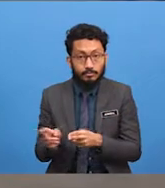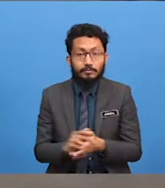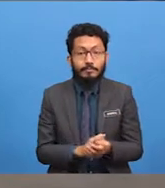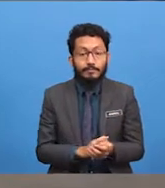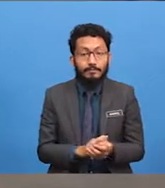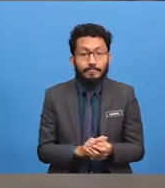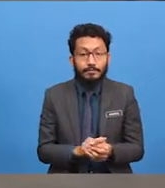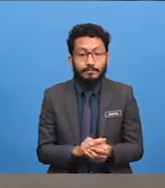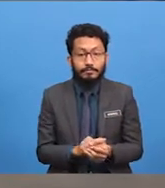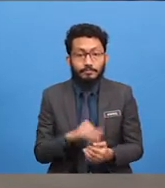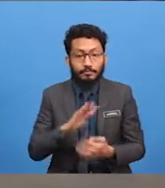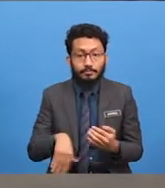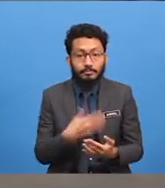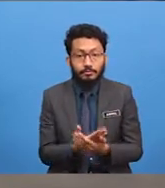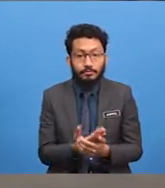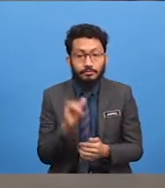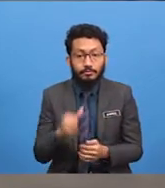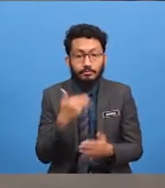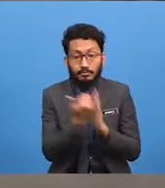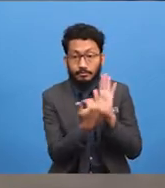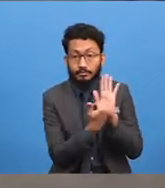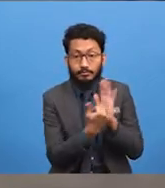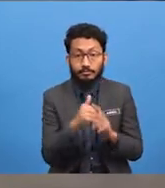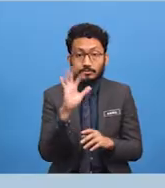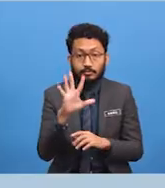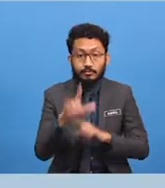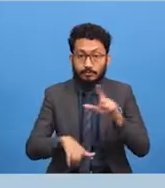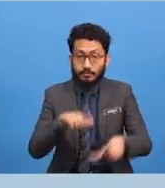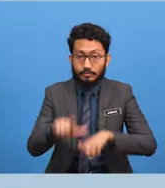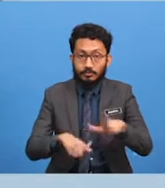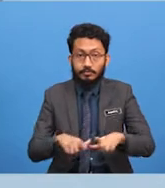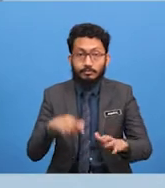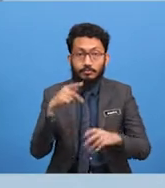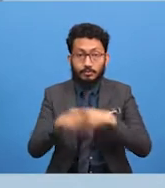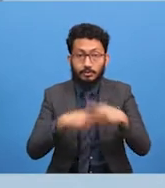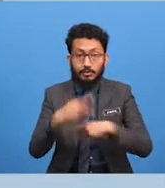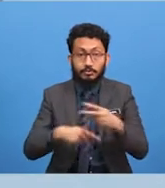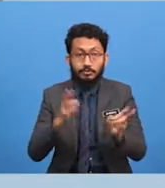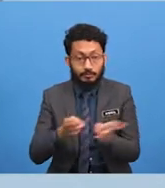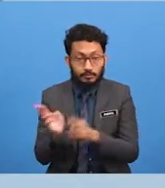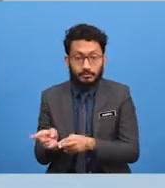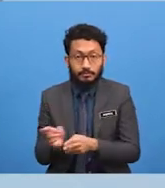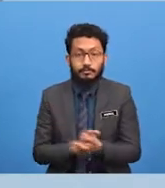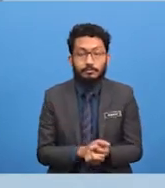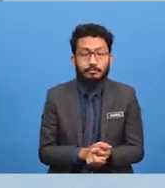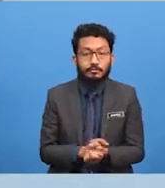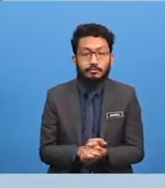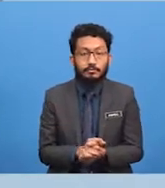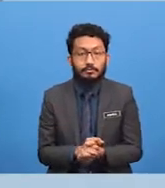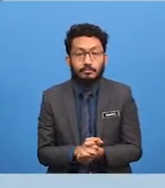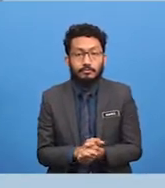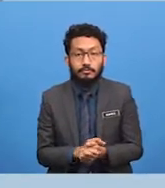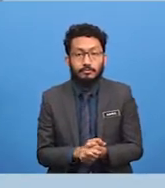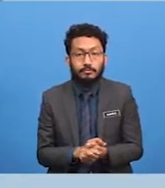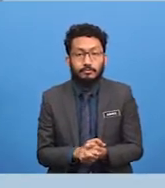rumusan, saya menyenaraikan 5 langkah dalam proses perancangan, iaitu langkah